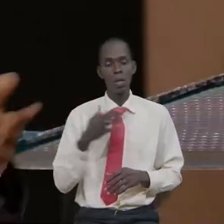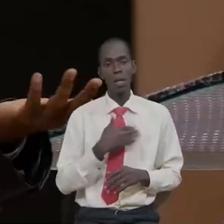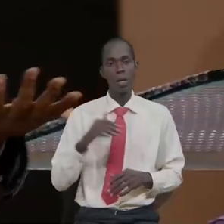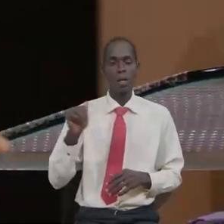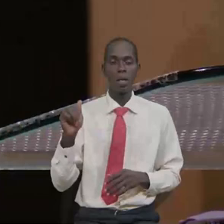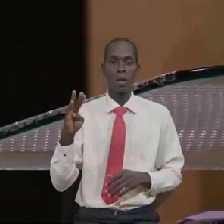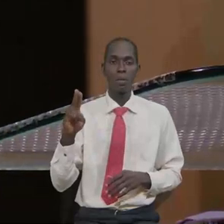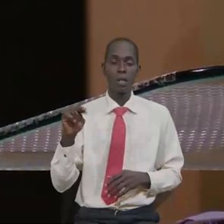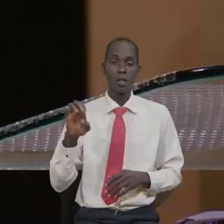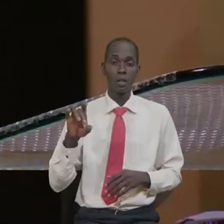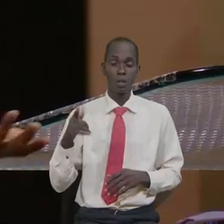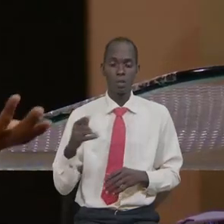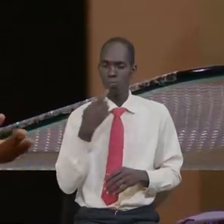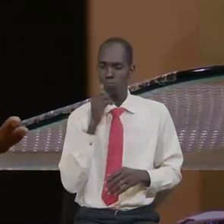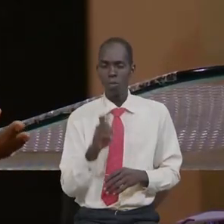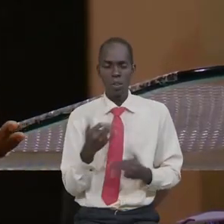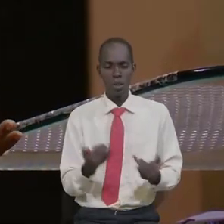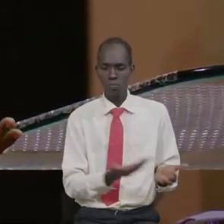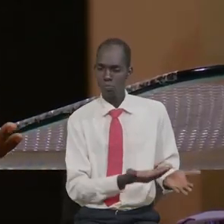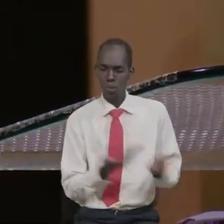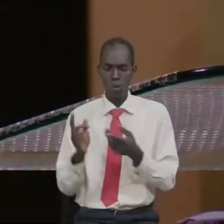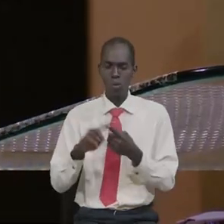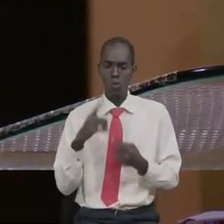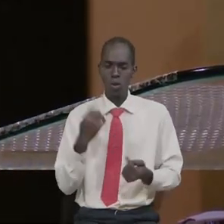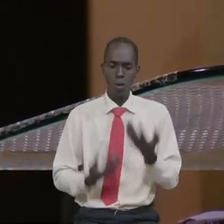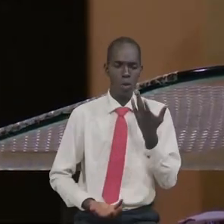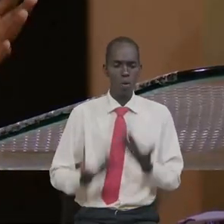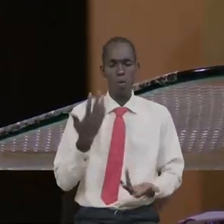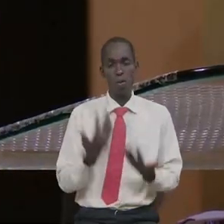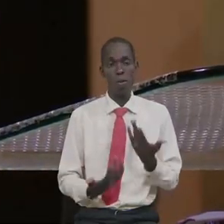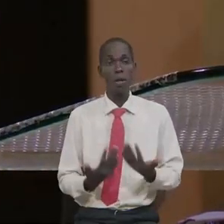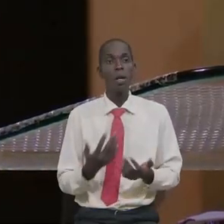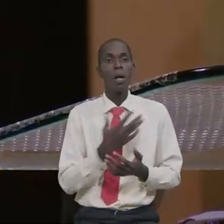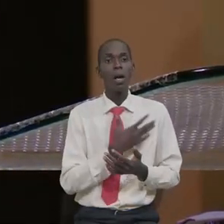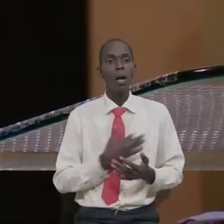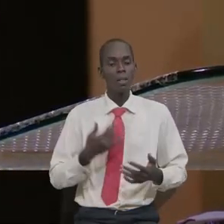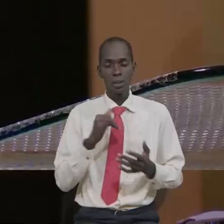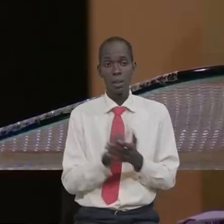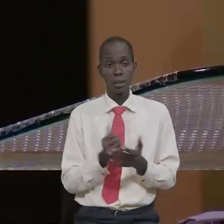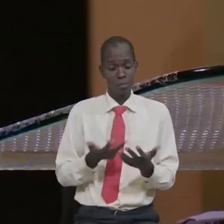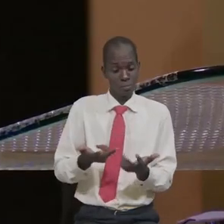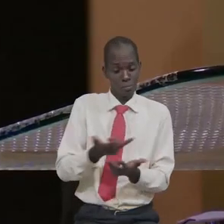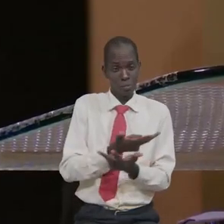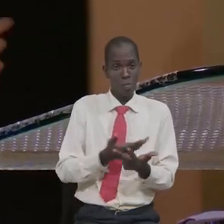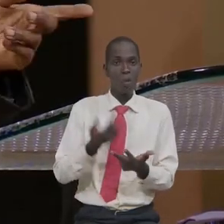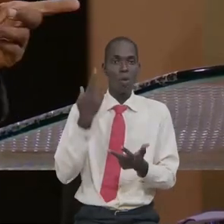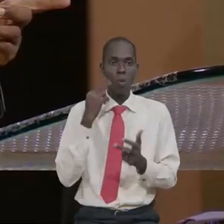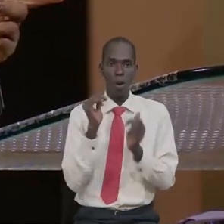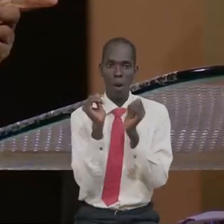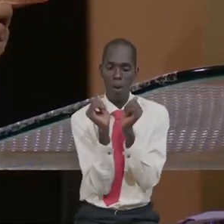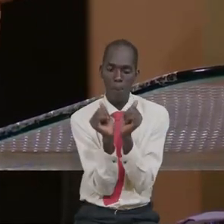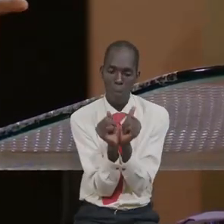dit, « Ces hommes furent liés avec leurs caleçons,